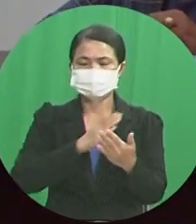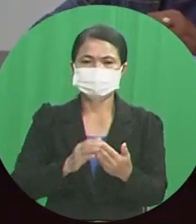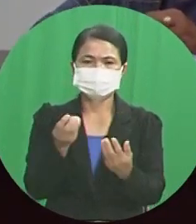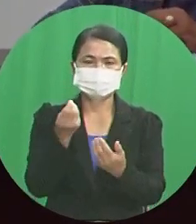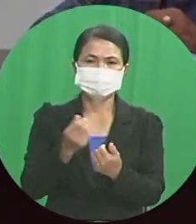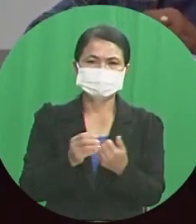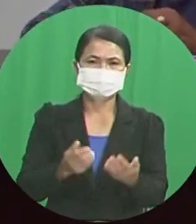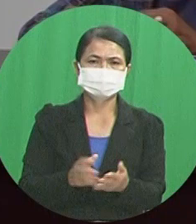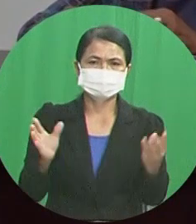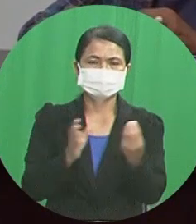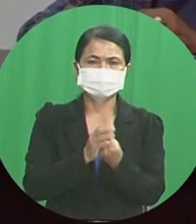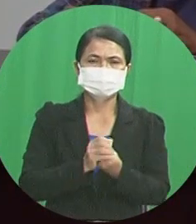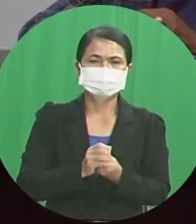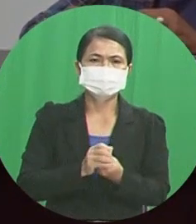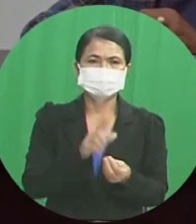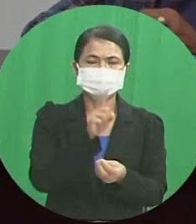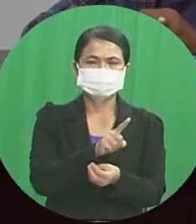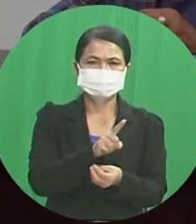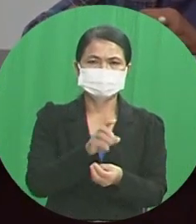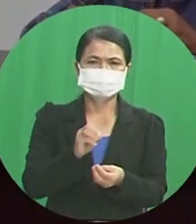វិកាចំនួន